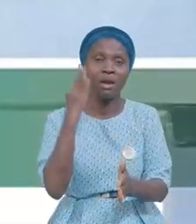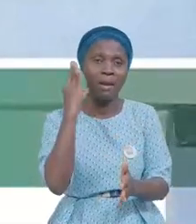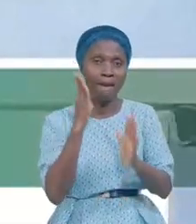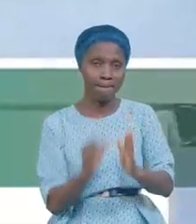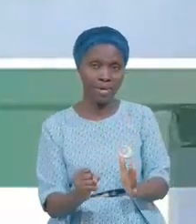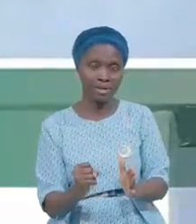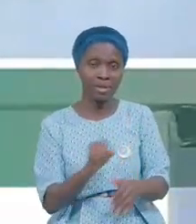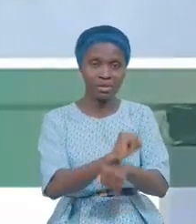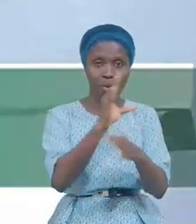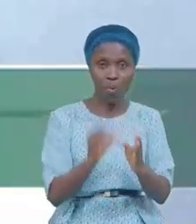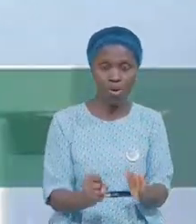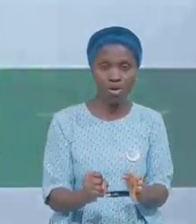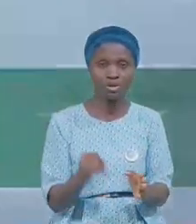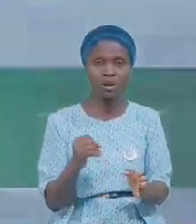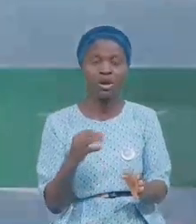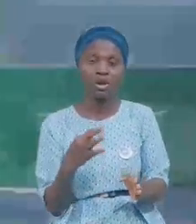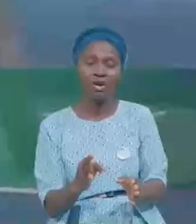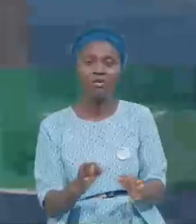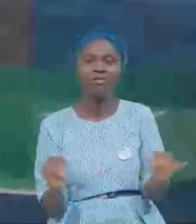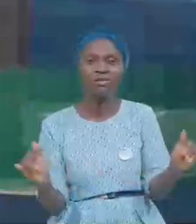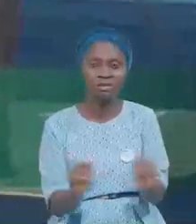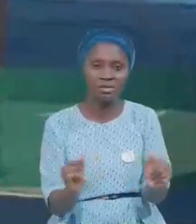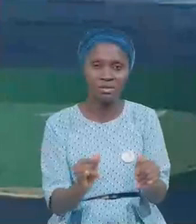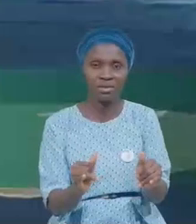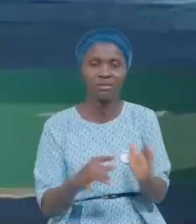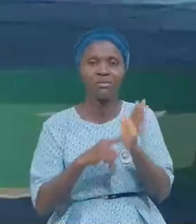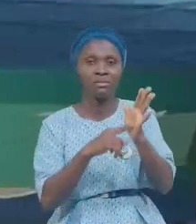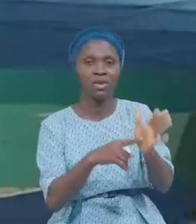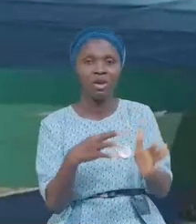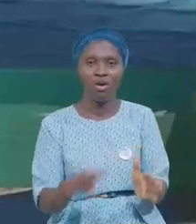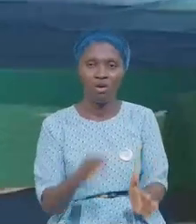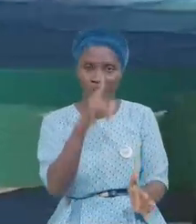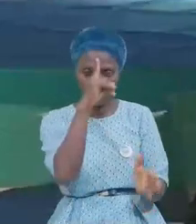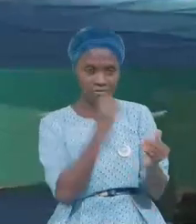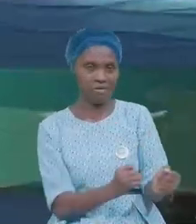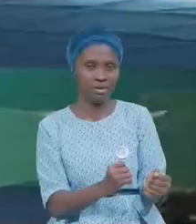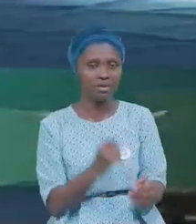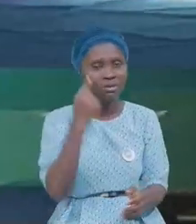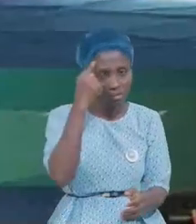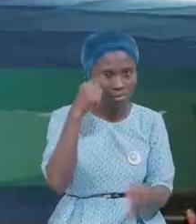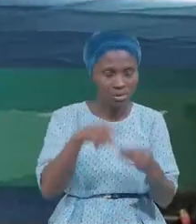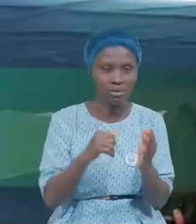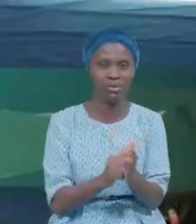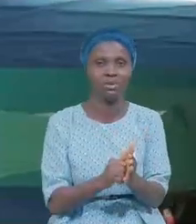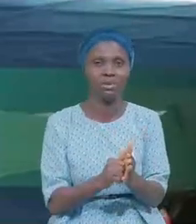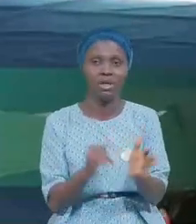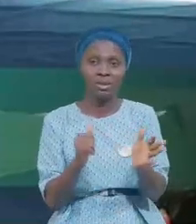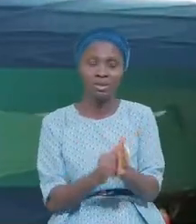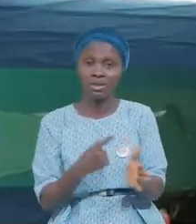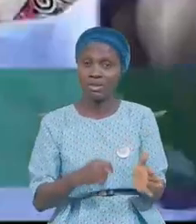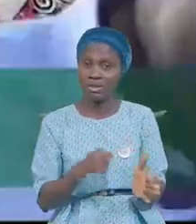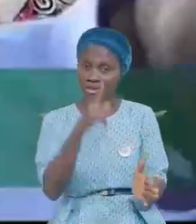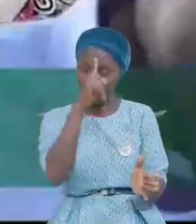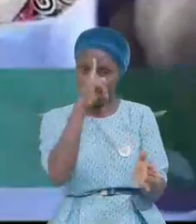la manifestation similaire de foi. Pensez à cela. La foi que j'ai,